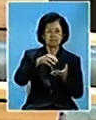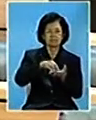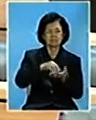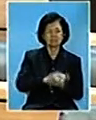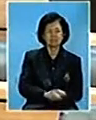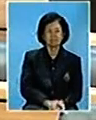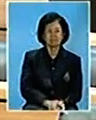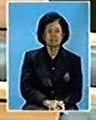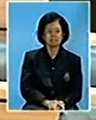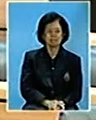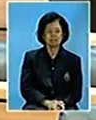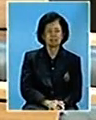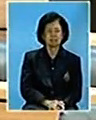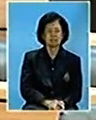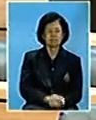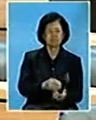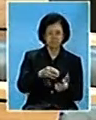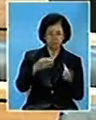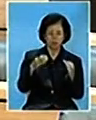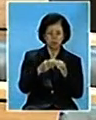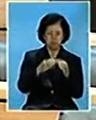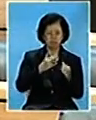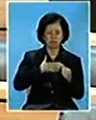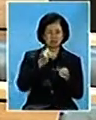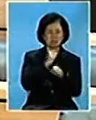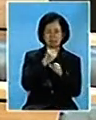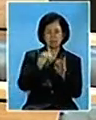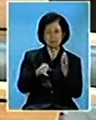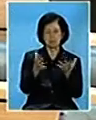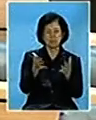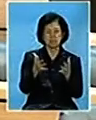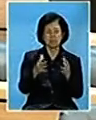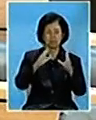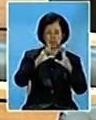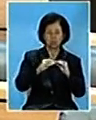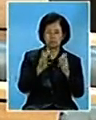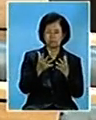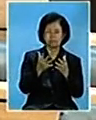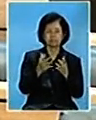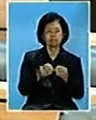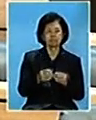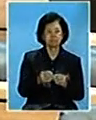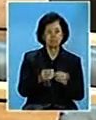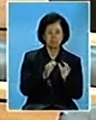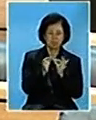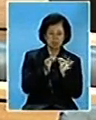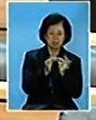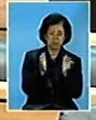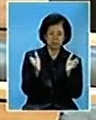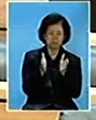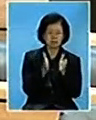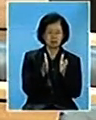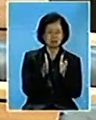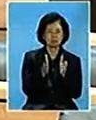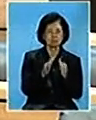ศาลอย่างงู้นอย่างนี้ก็บอกว่าพรรคผมไม่เห็นทำผิดเลยนะครับก็ไม่ถูกยุบก็อธิบายสั้นๆว่